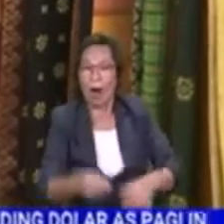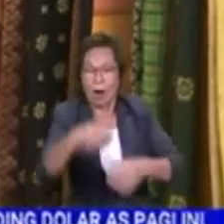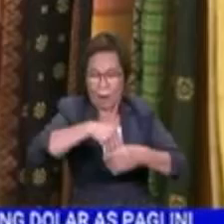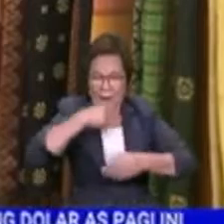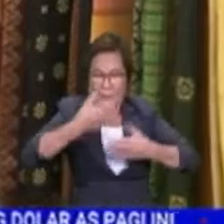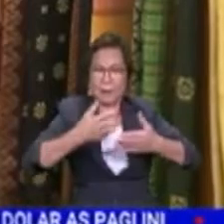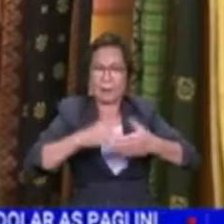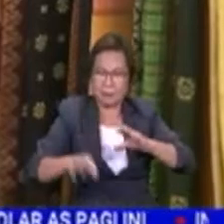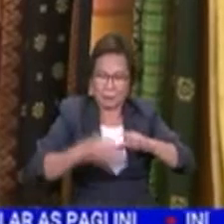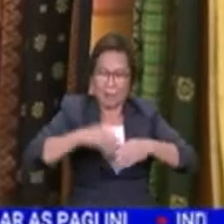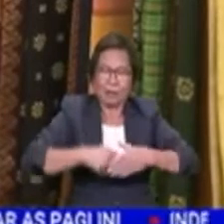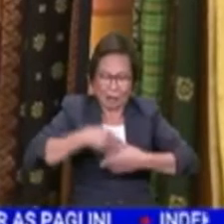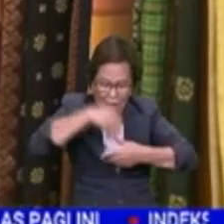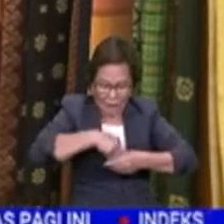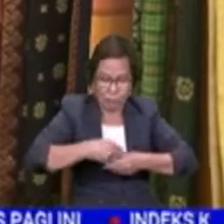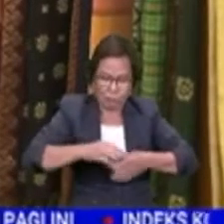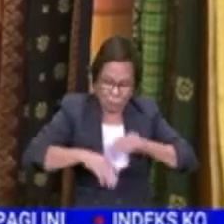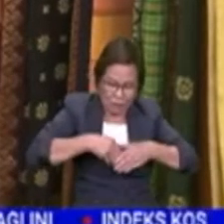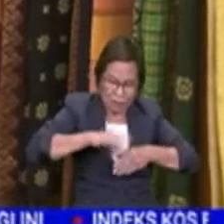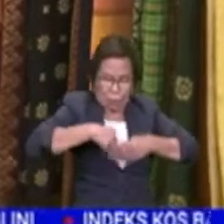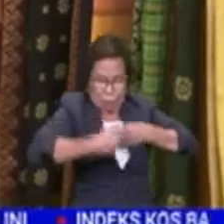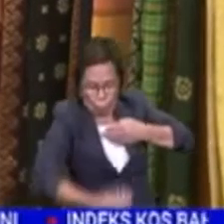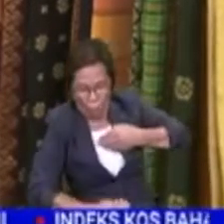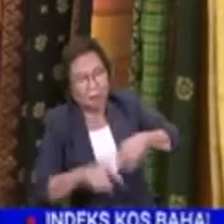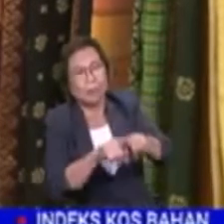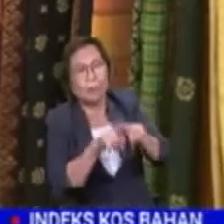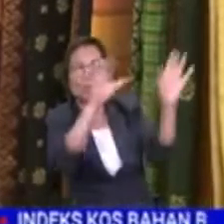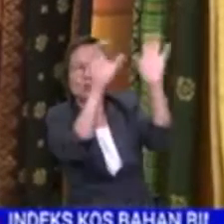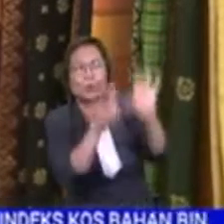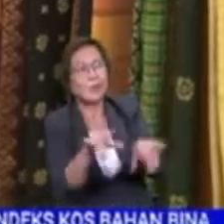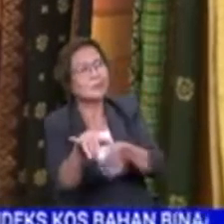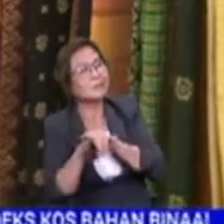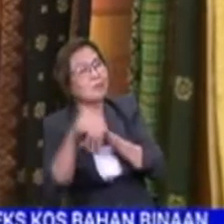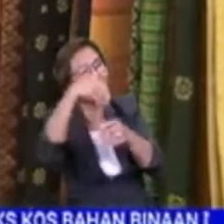dalam dan juga di sebelah luar kerana ia mempunyai corak yang sama.